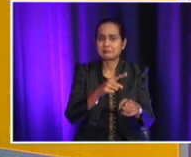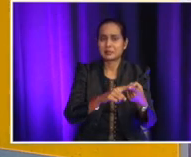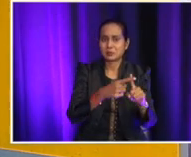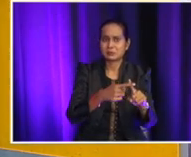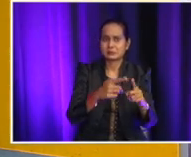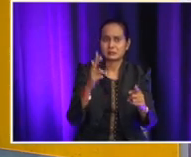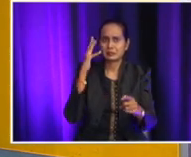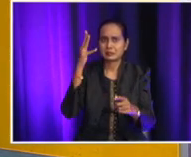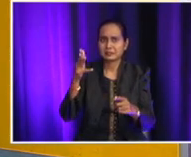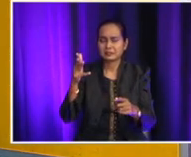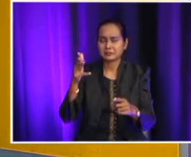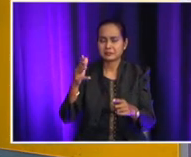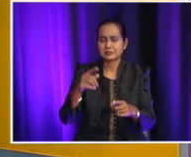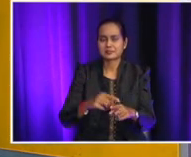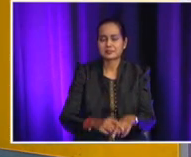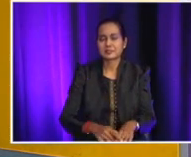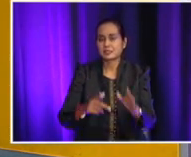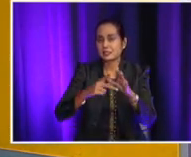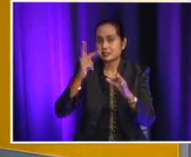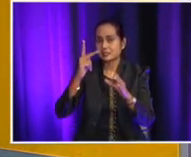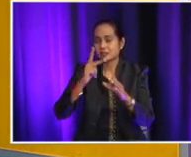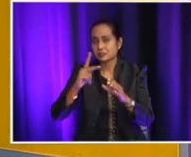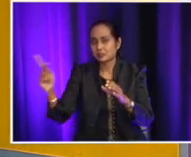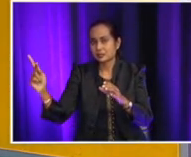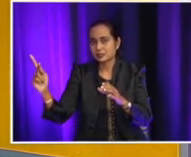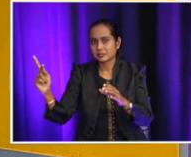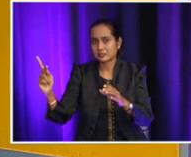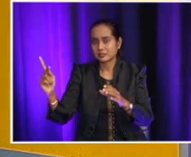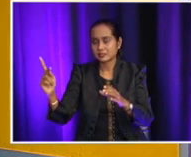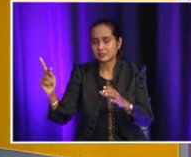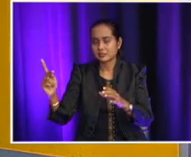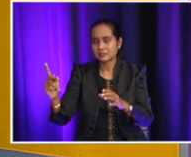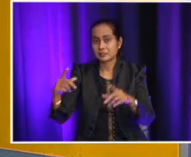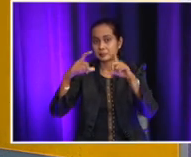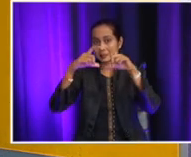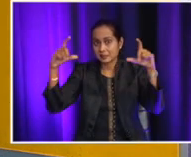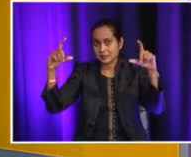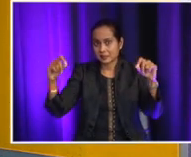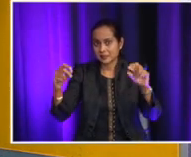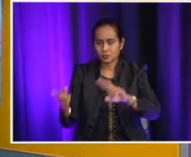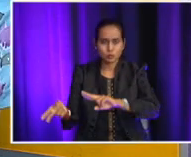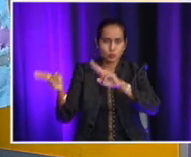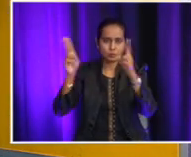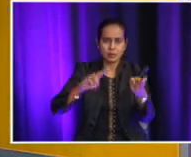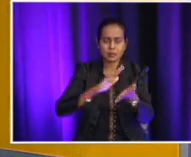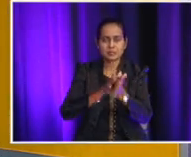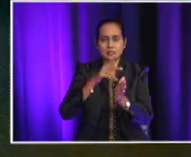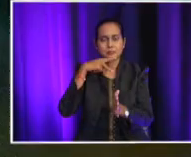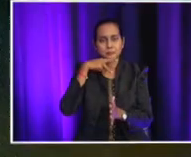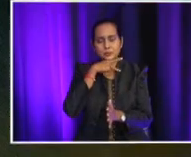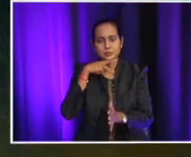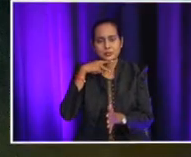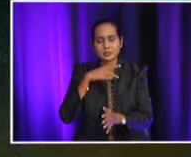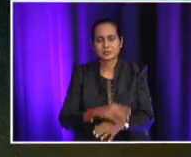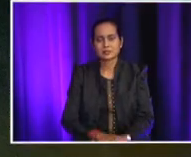dia telah mengeluarkan ya hasil apa petikan tadi dalam bentuk pantun jadi